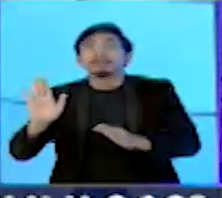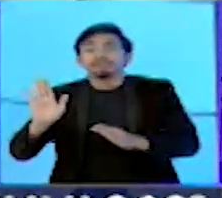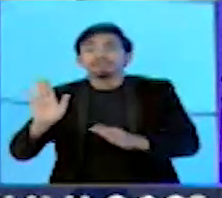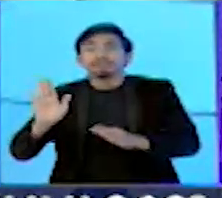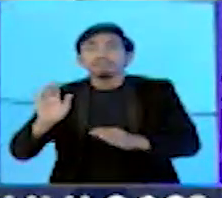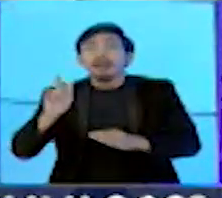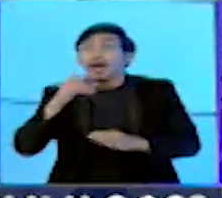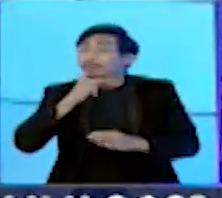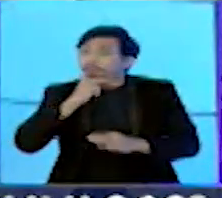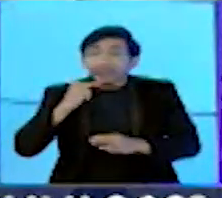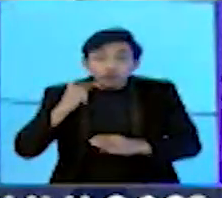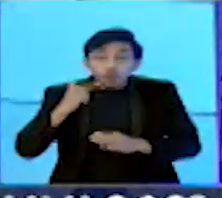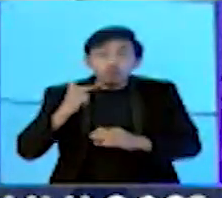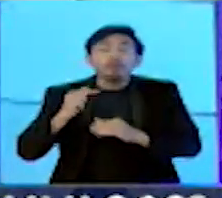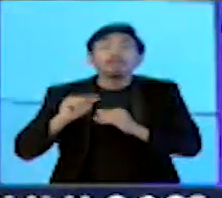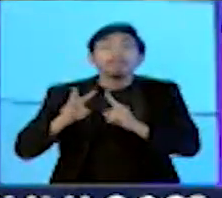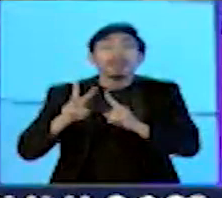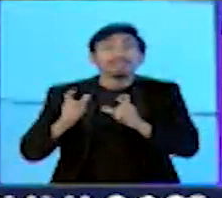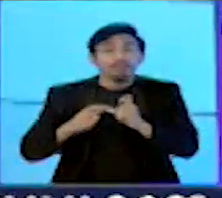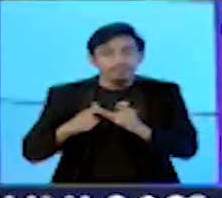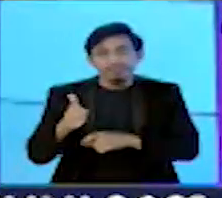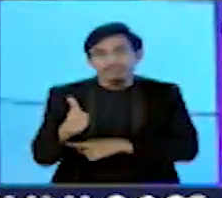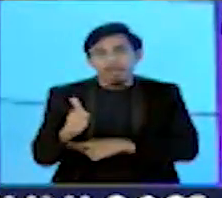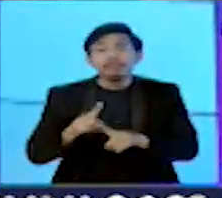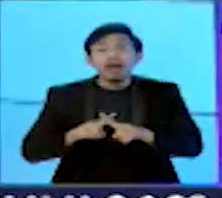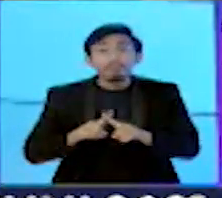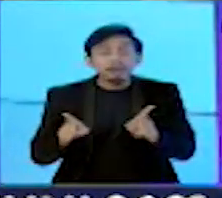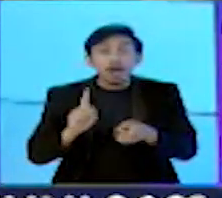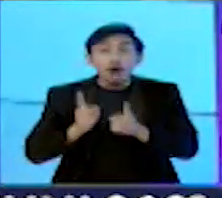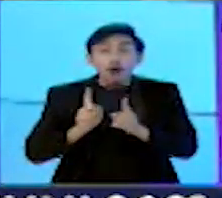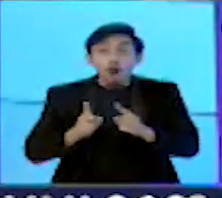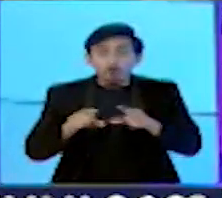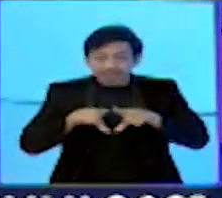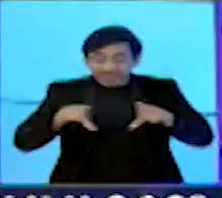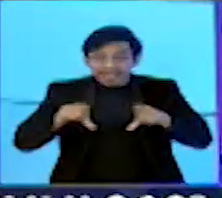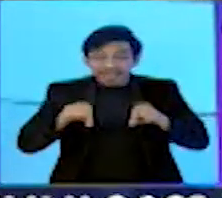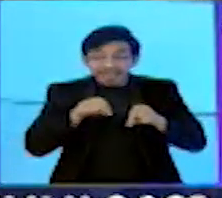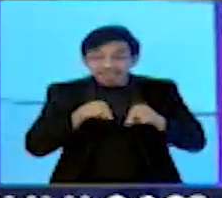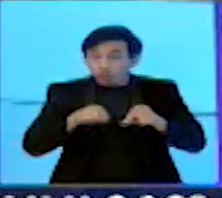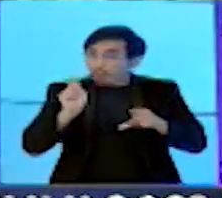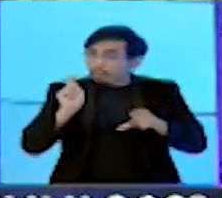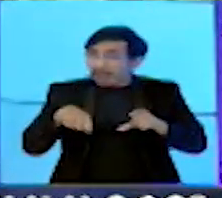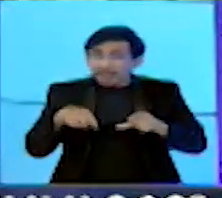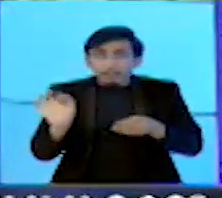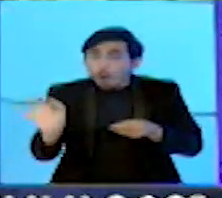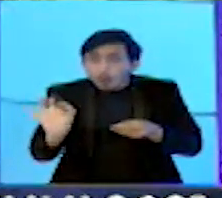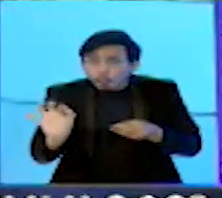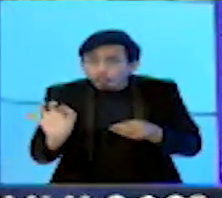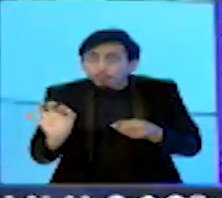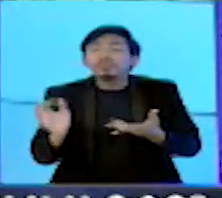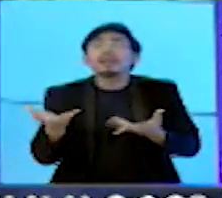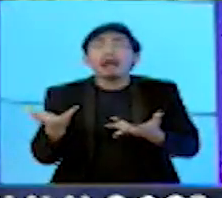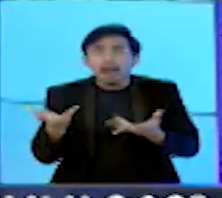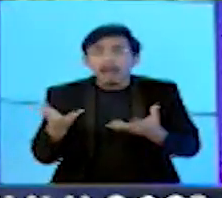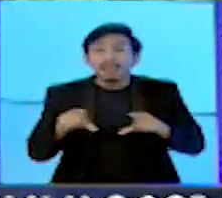Sep Namun demikian bagi pengunjung yang belum dapat menggunakan tingkat sampai di tanggal tersebut masa berlaku tiket